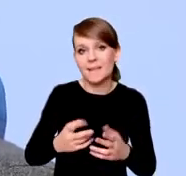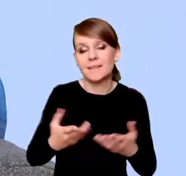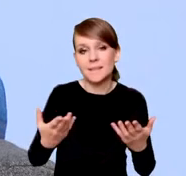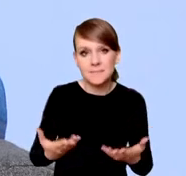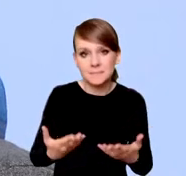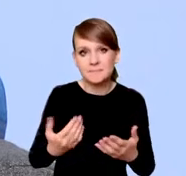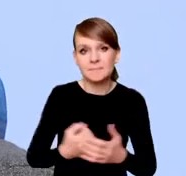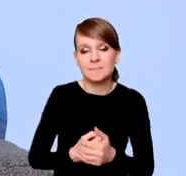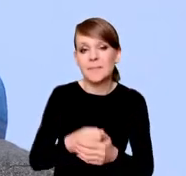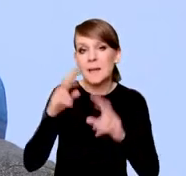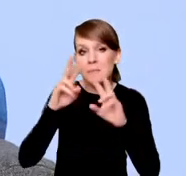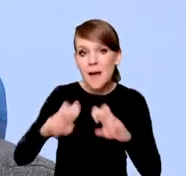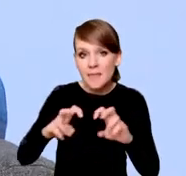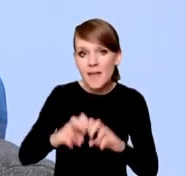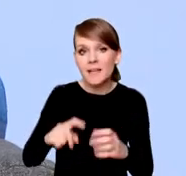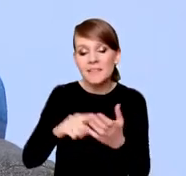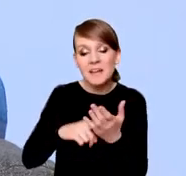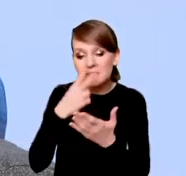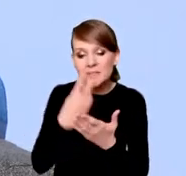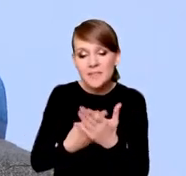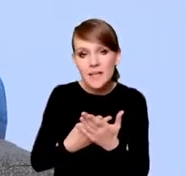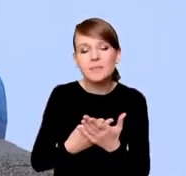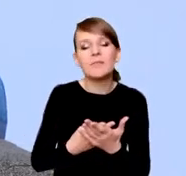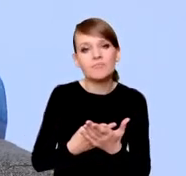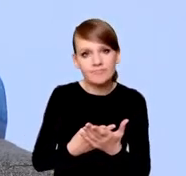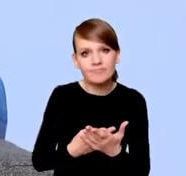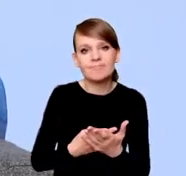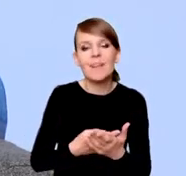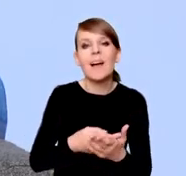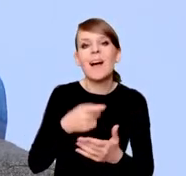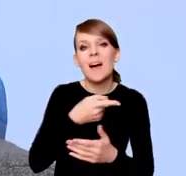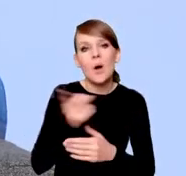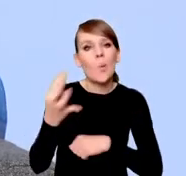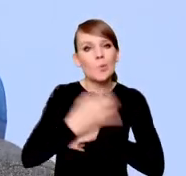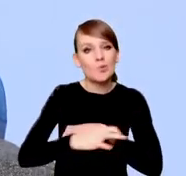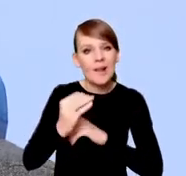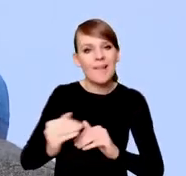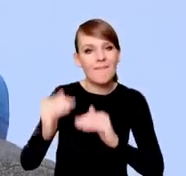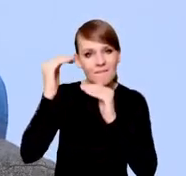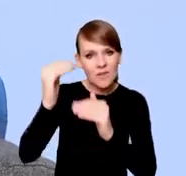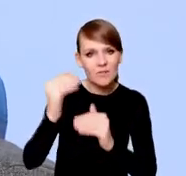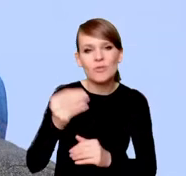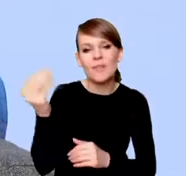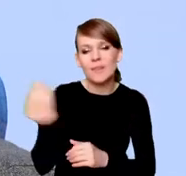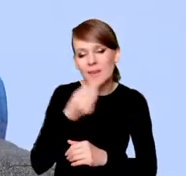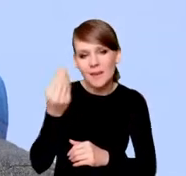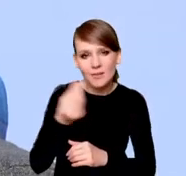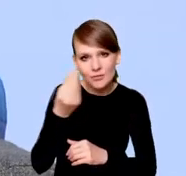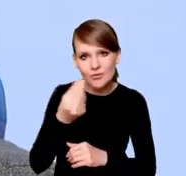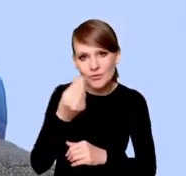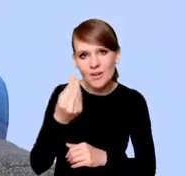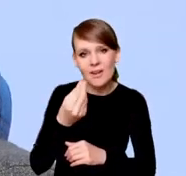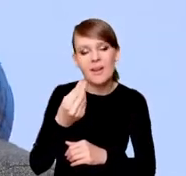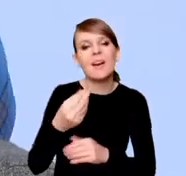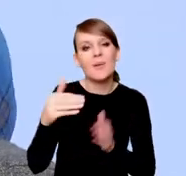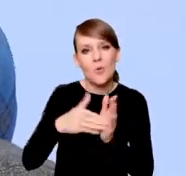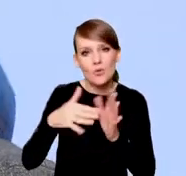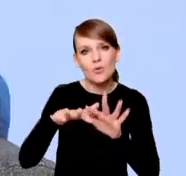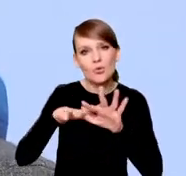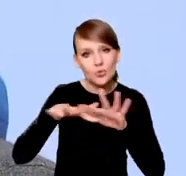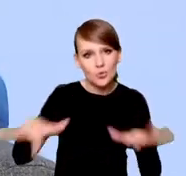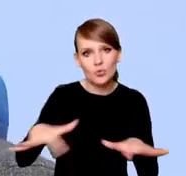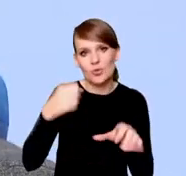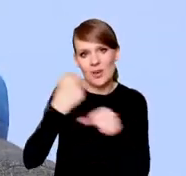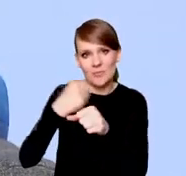tych badań wynika, że jeszcze przed wyższymi uczelniami jest dużo wyzwań i przed